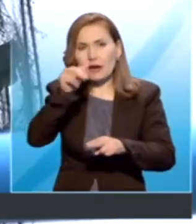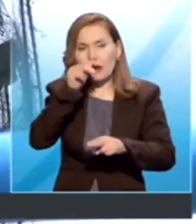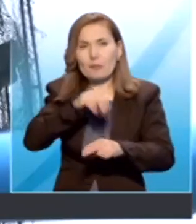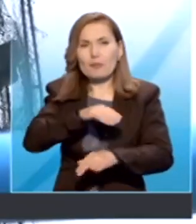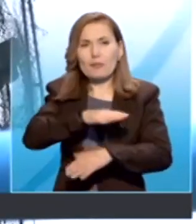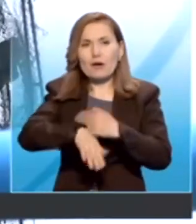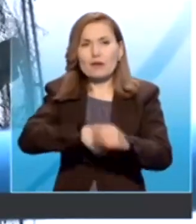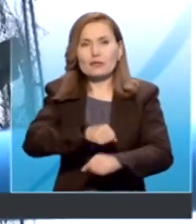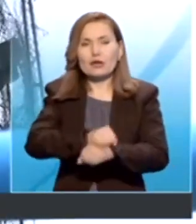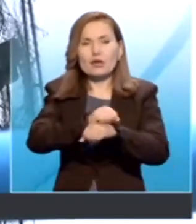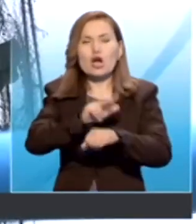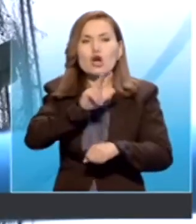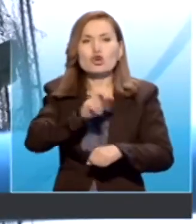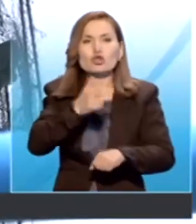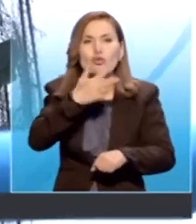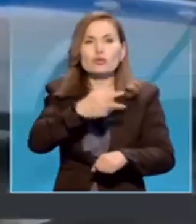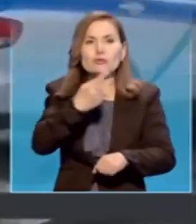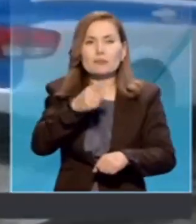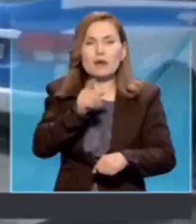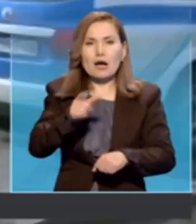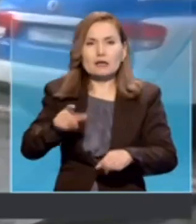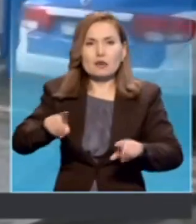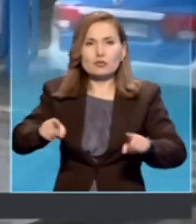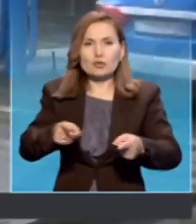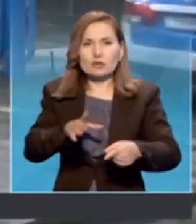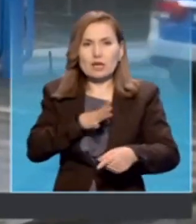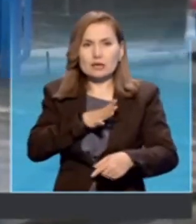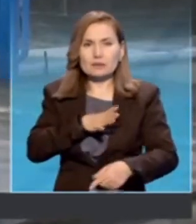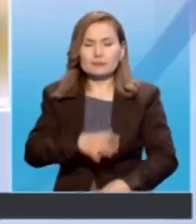қатысты 331 адам сотталды.